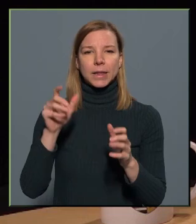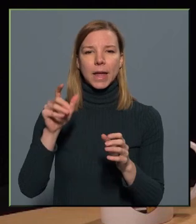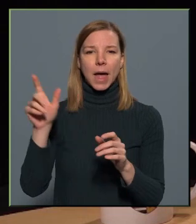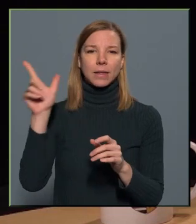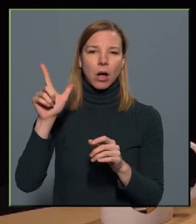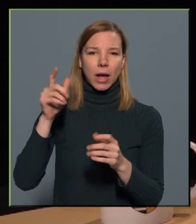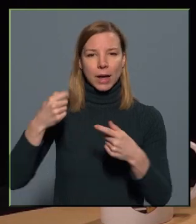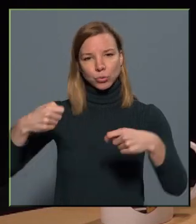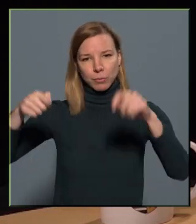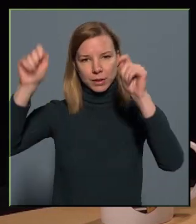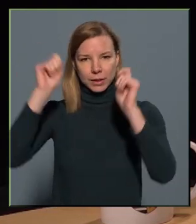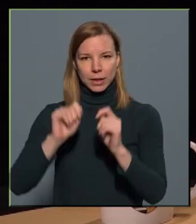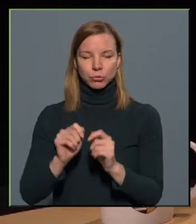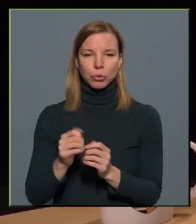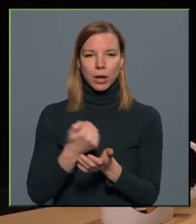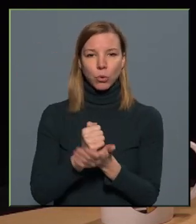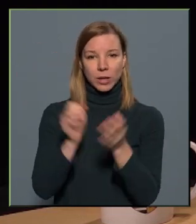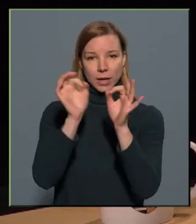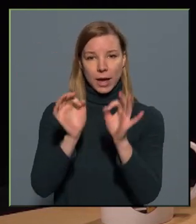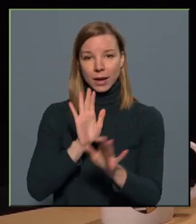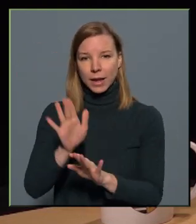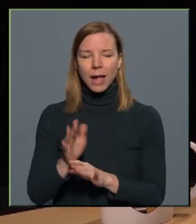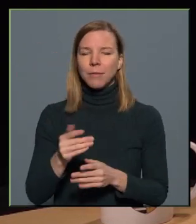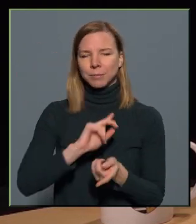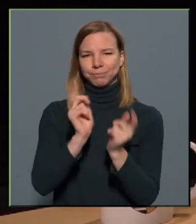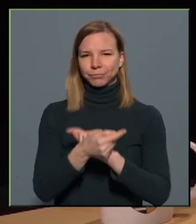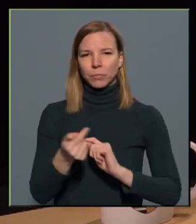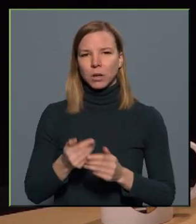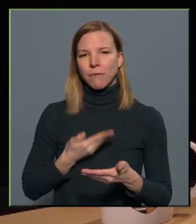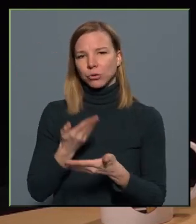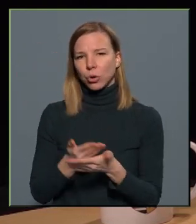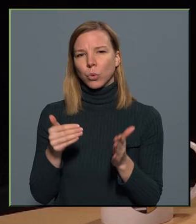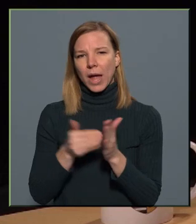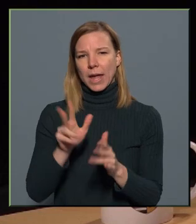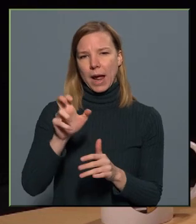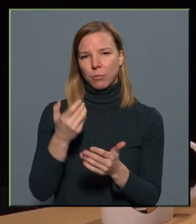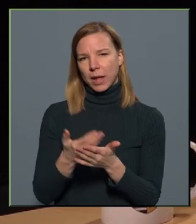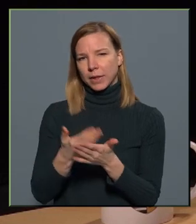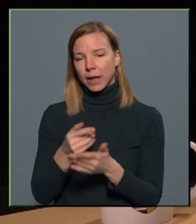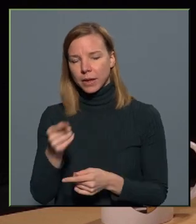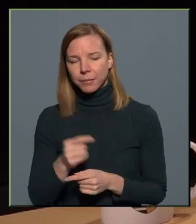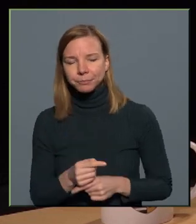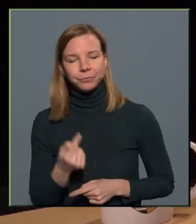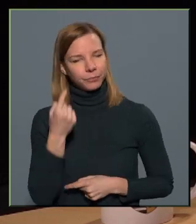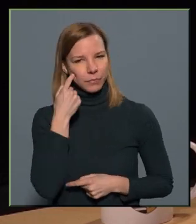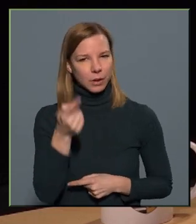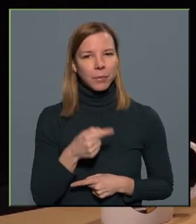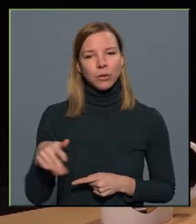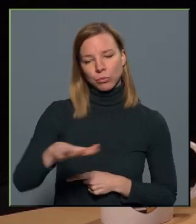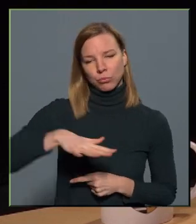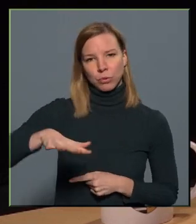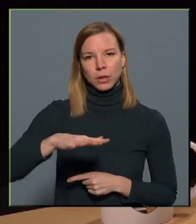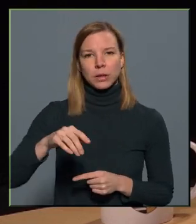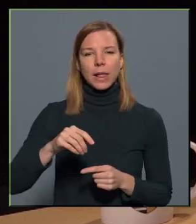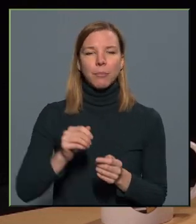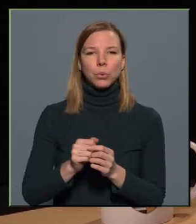ideálisnak, és szerencsére ez irányba haladunk, de tudunk településfejlesztési megállapodásokat is kötni, ha a